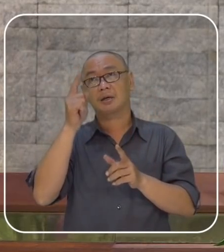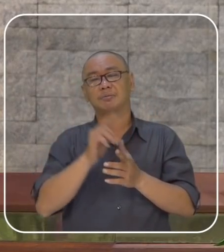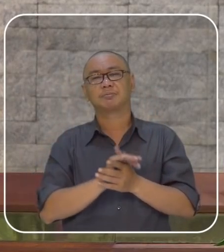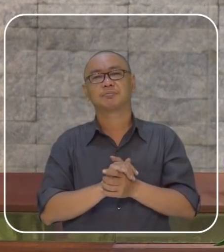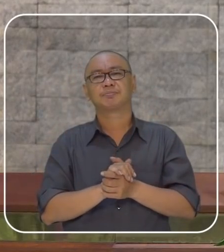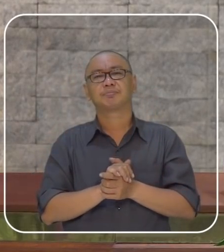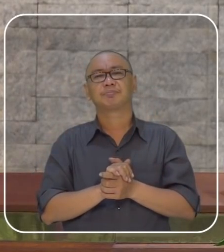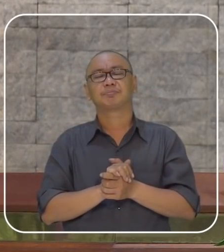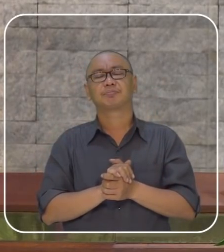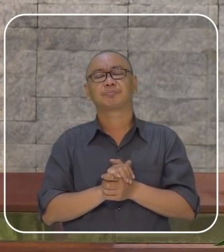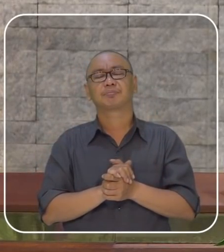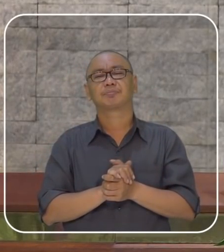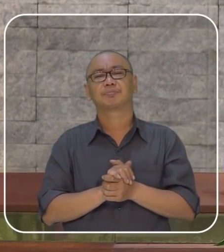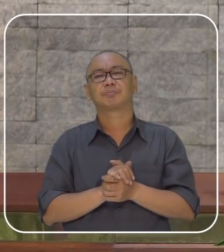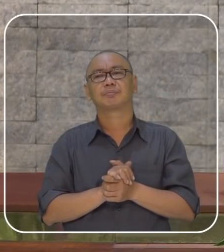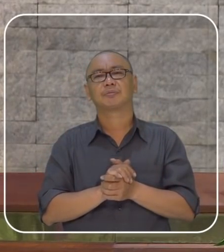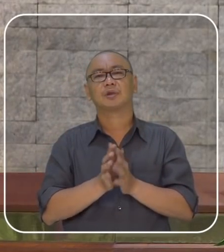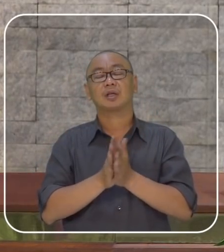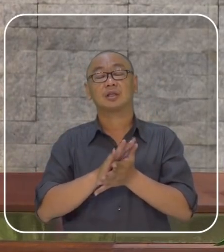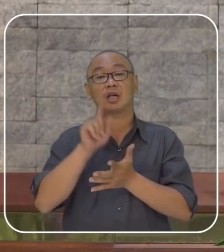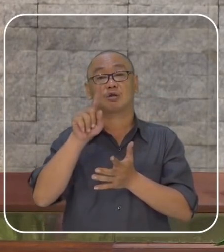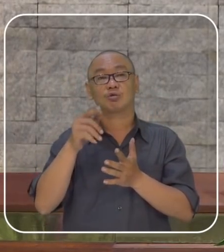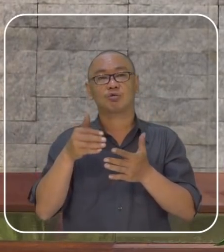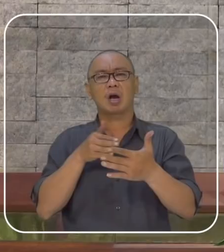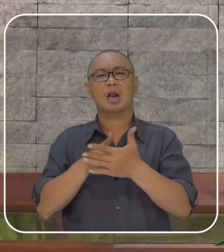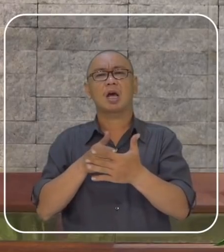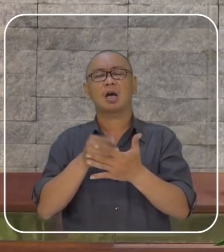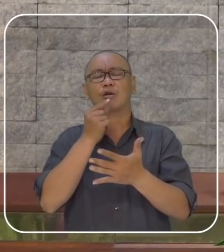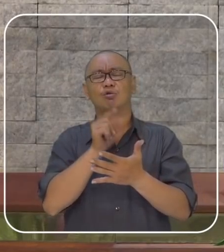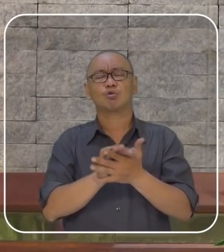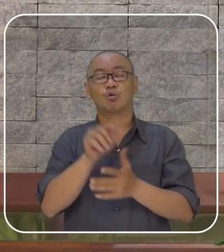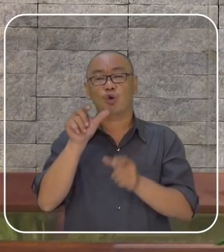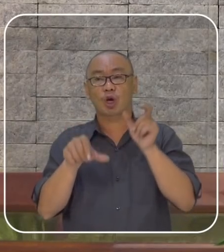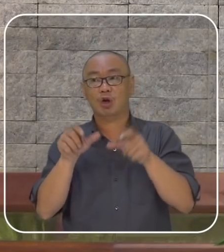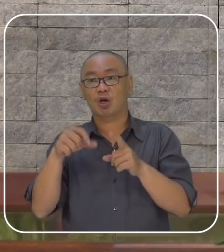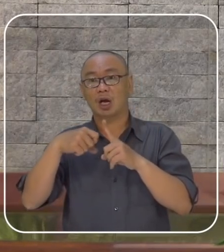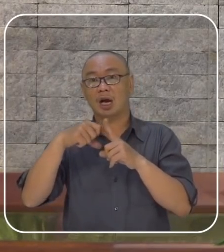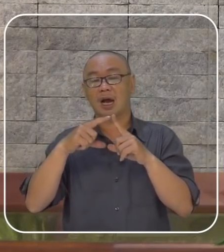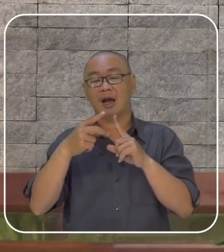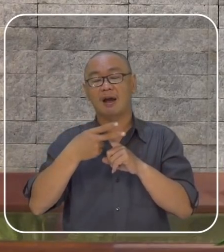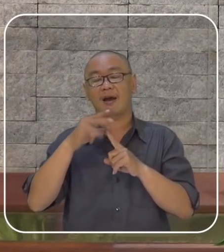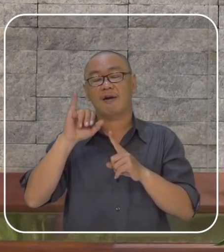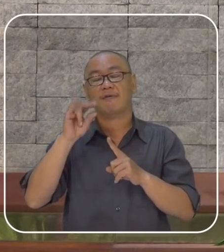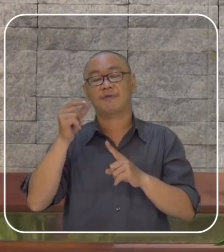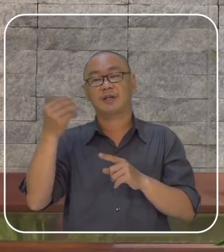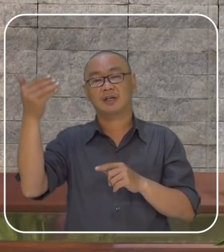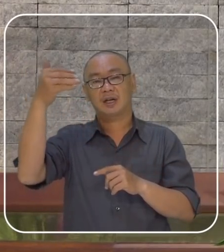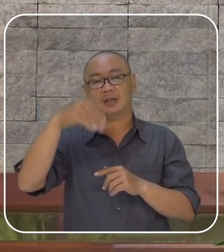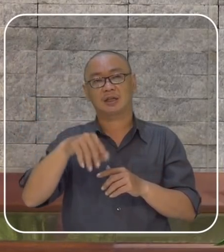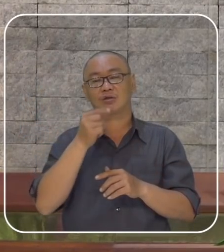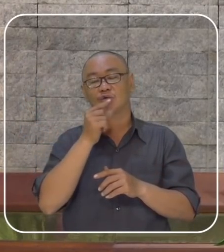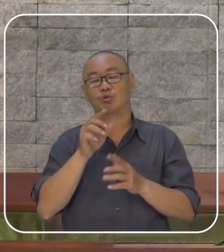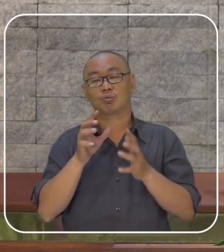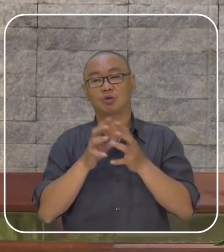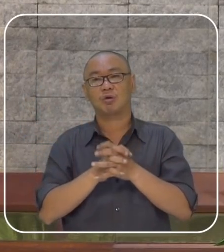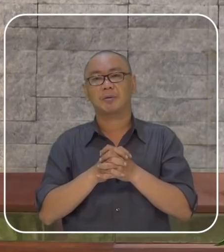ini sudah menjadi satu halangan bagi orang-orang kafir yang datang untuk